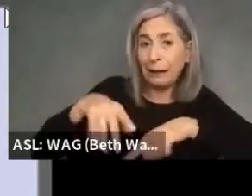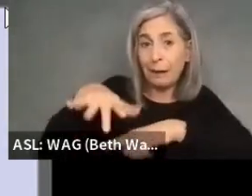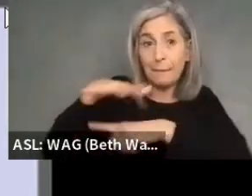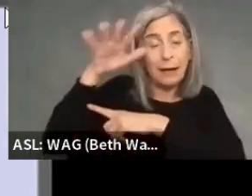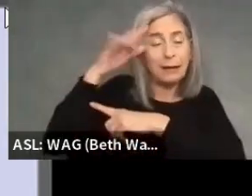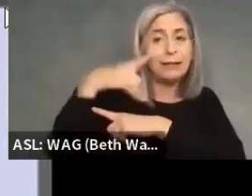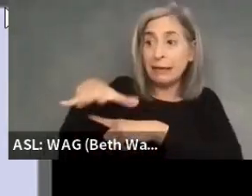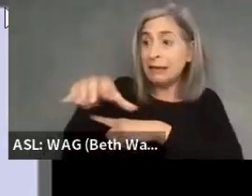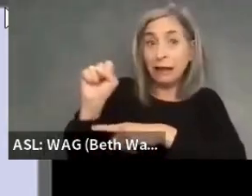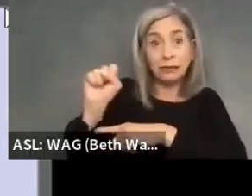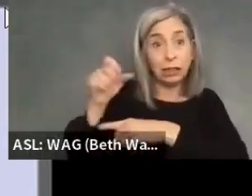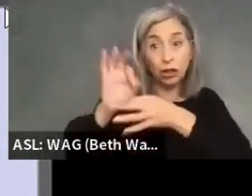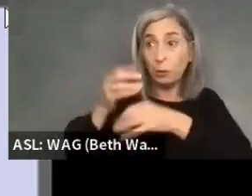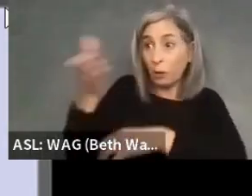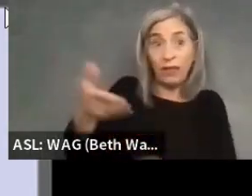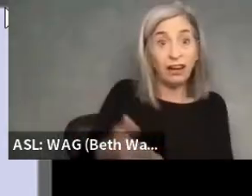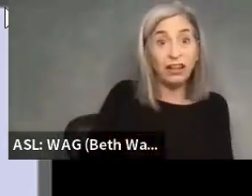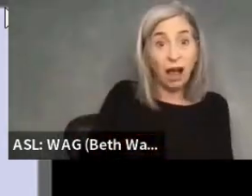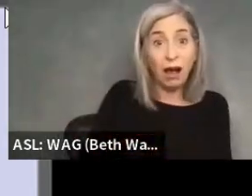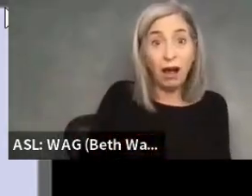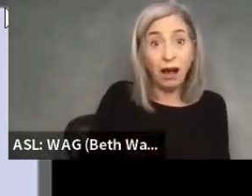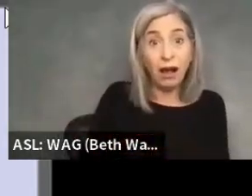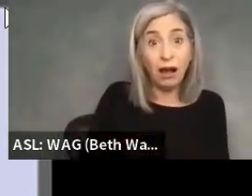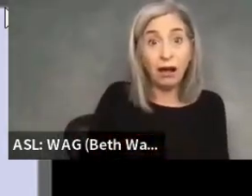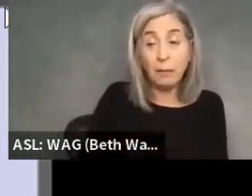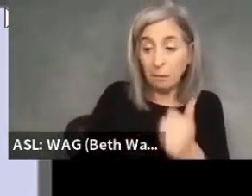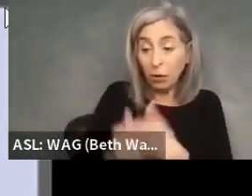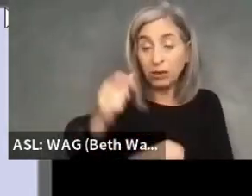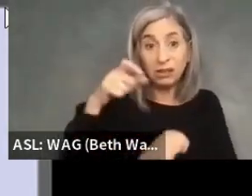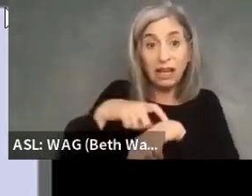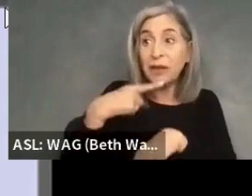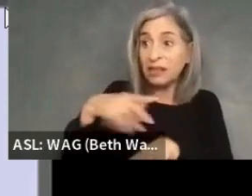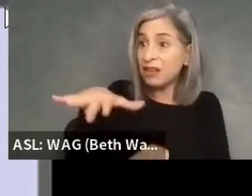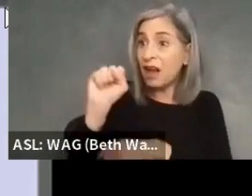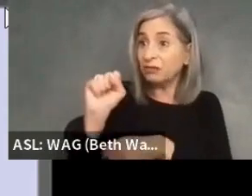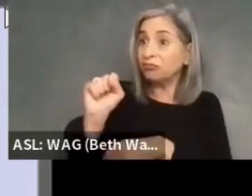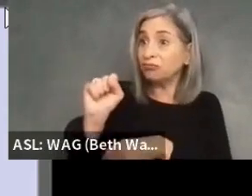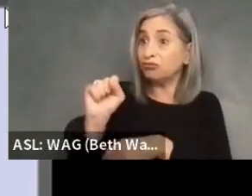后，我们这边也有几个情况。